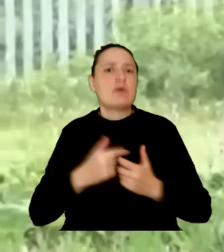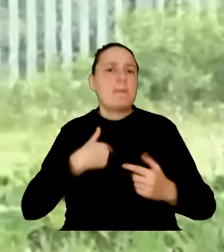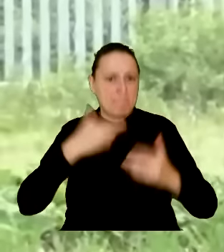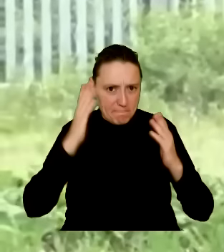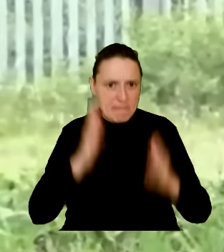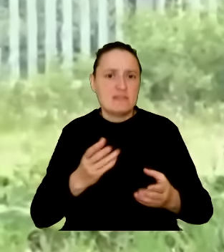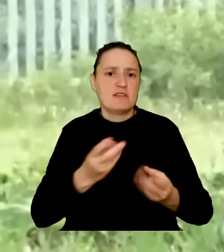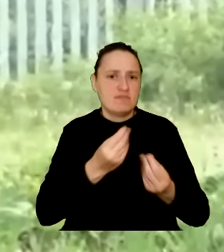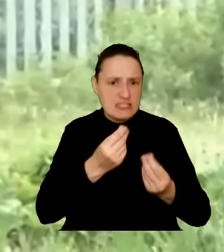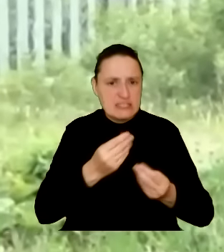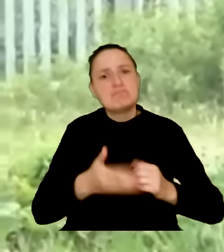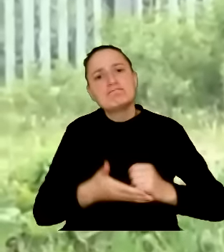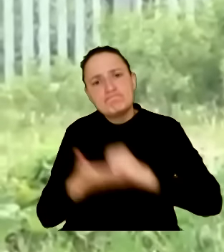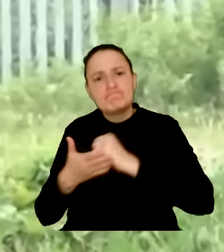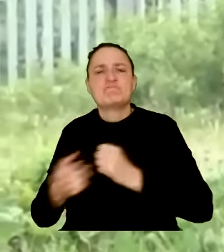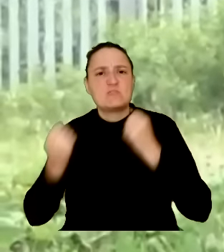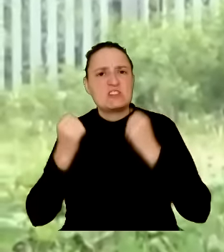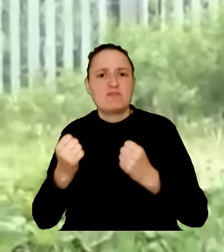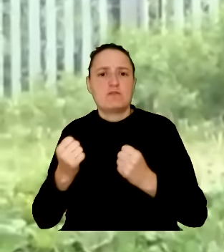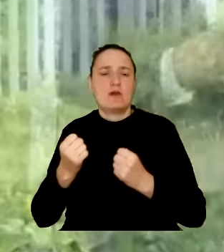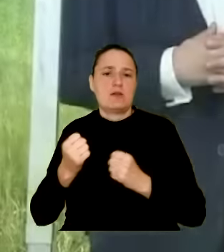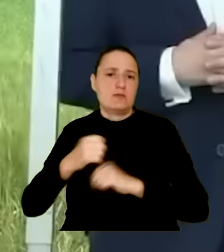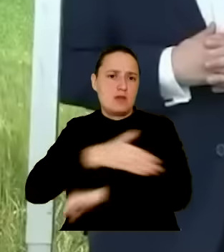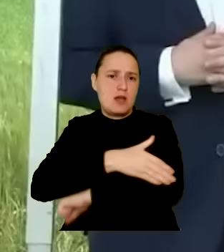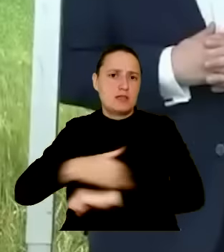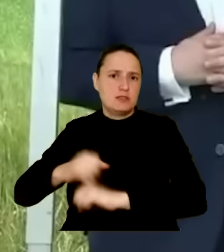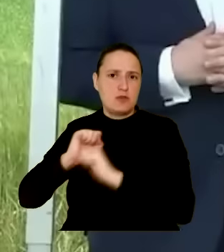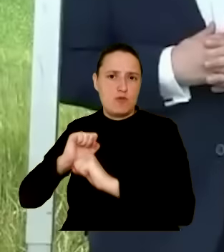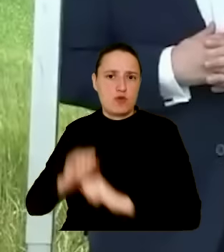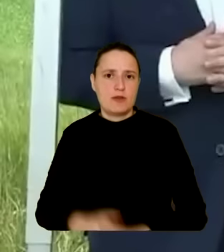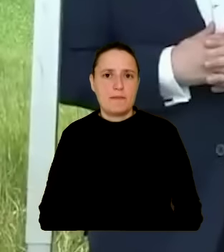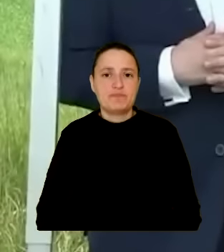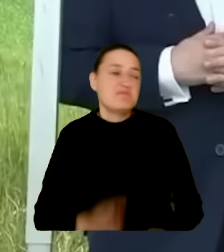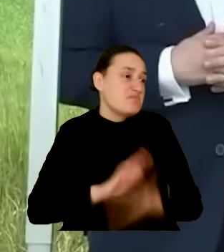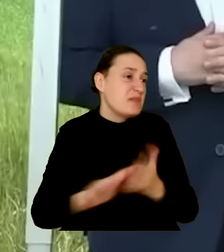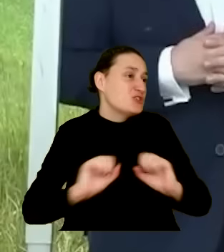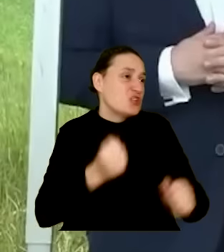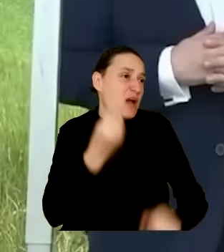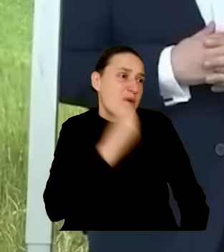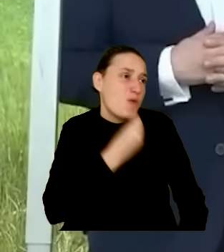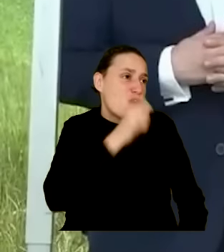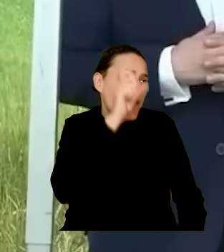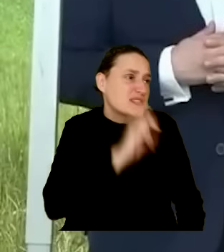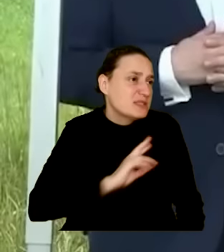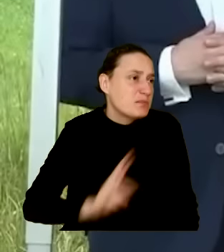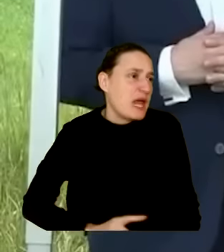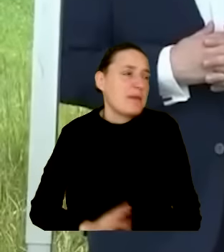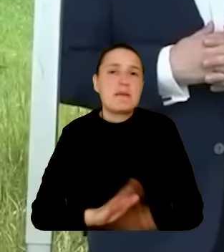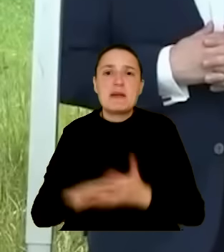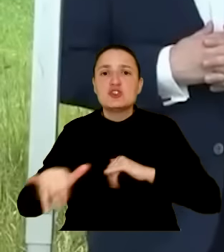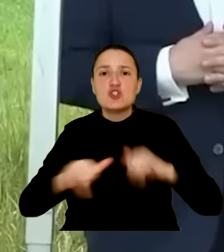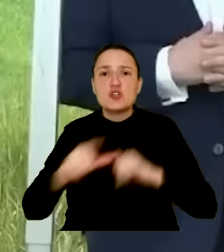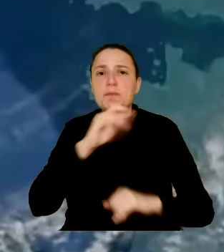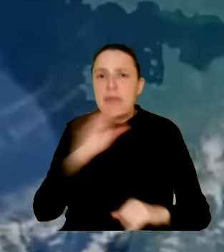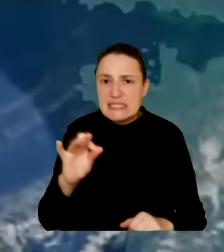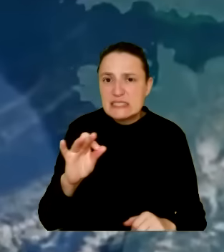wsparcie twardej obrony granicy Rzeczypospolitej Polskiej. Gdyby nie działania pana premiera Morawieckiego, gdyby nie działania polskiego rządu Prawa i